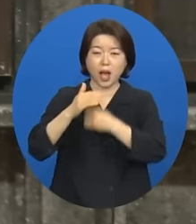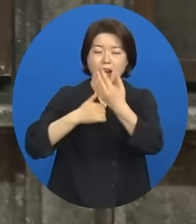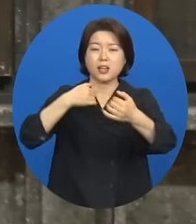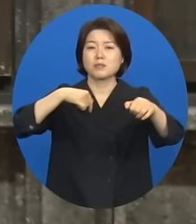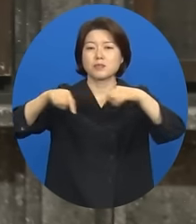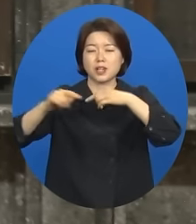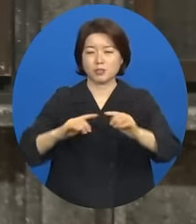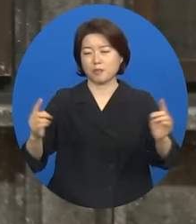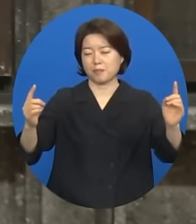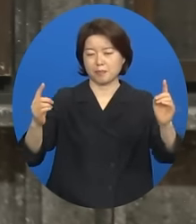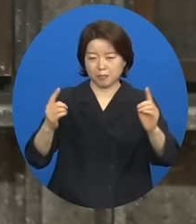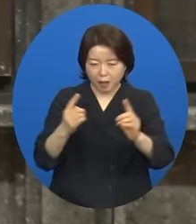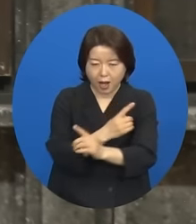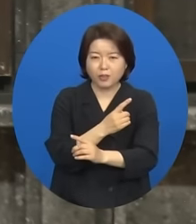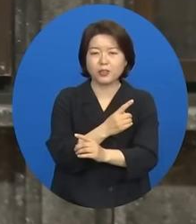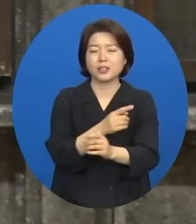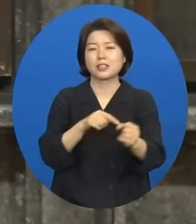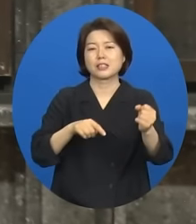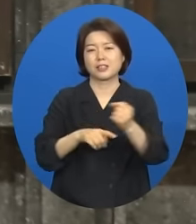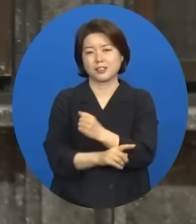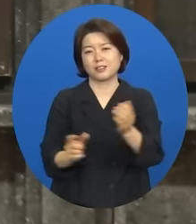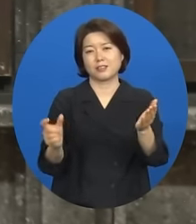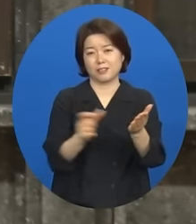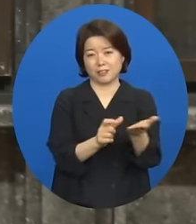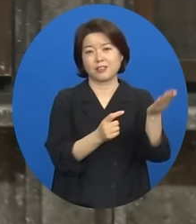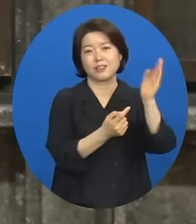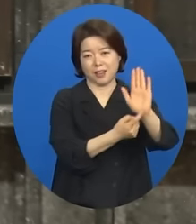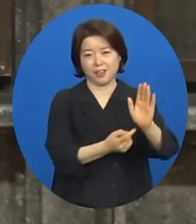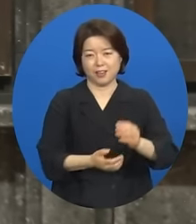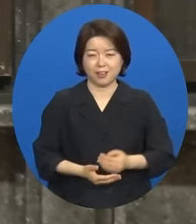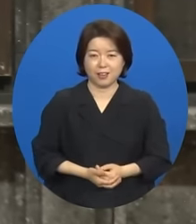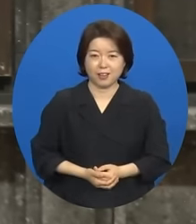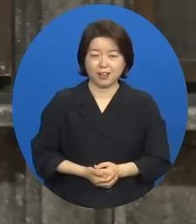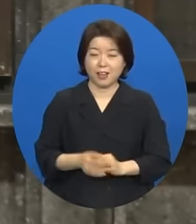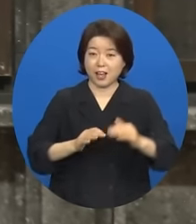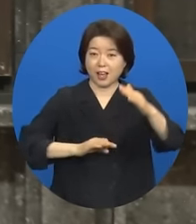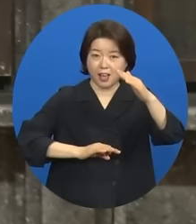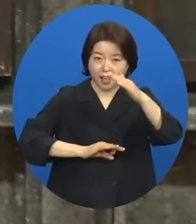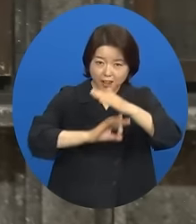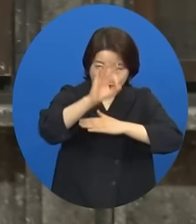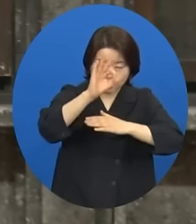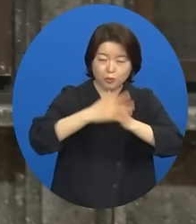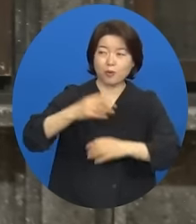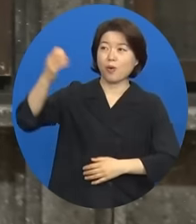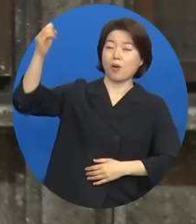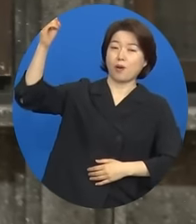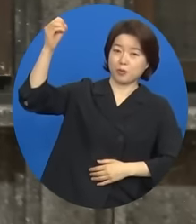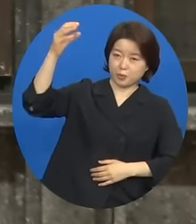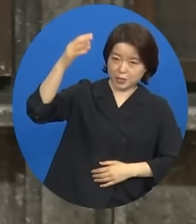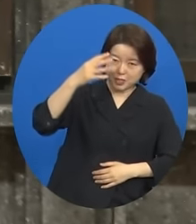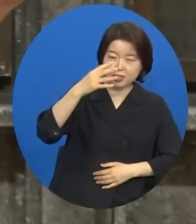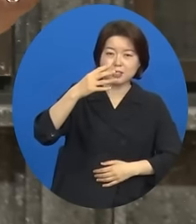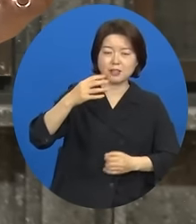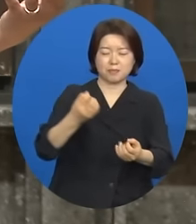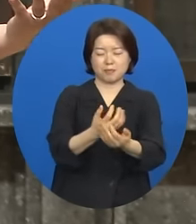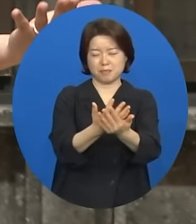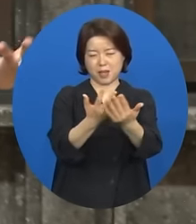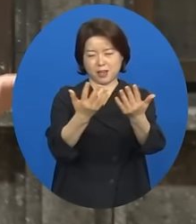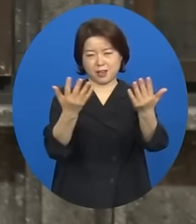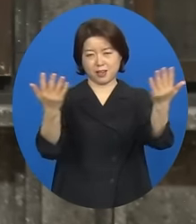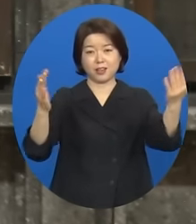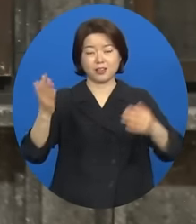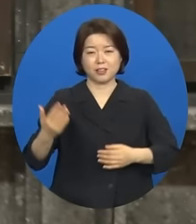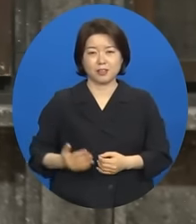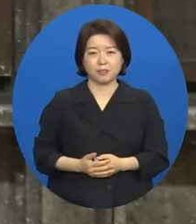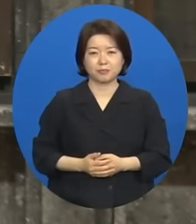자로 바뀌었음을 보여주는 상징적인 의미죠. 해가 돋고 그 빛이 그에게 환히 비치게 되는 거예요.